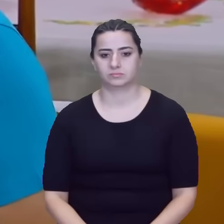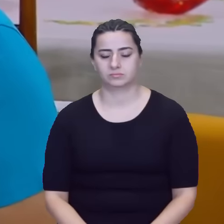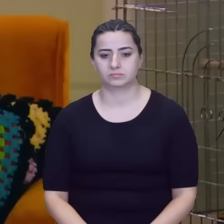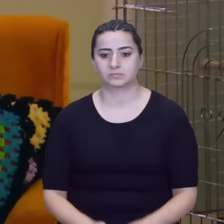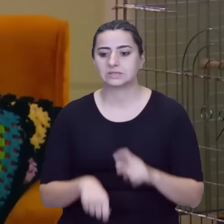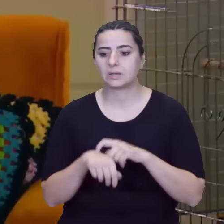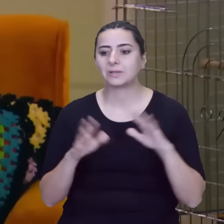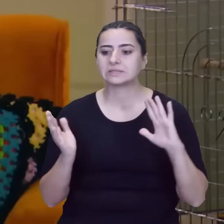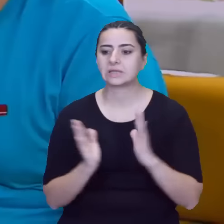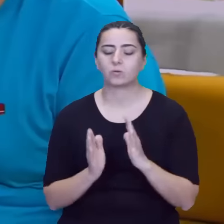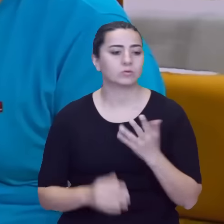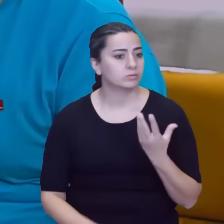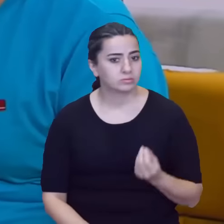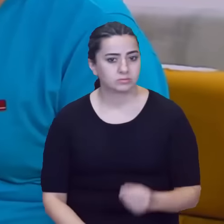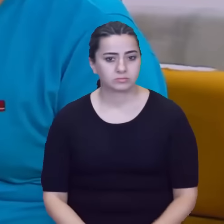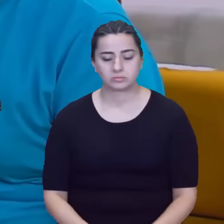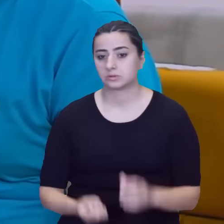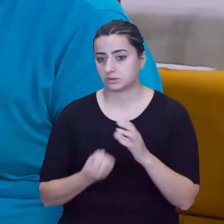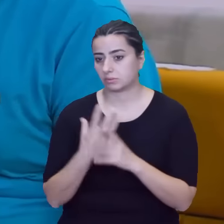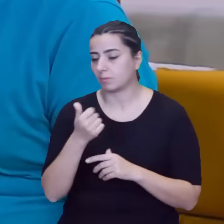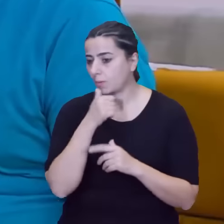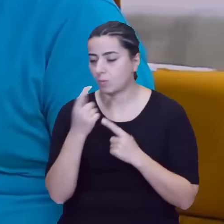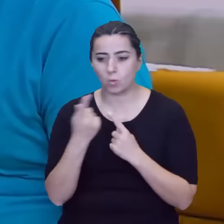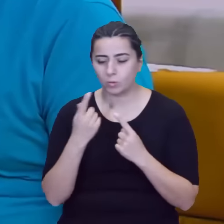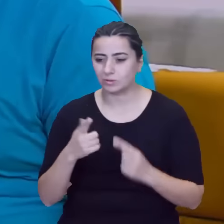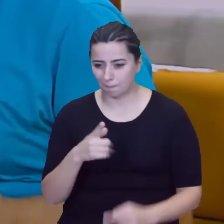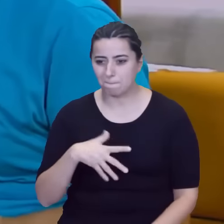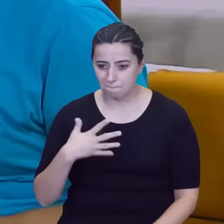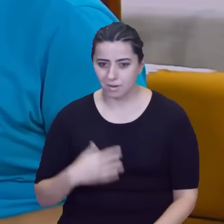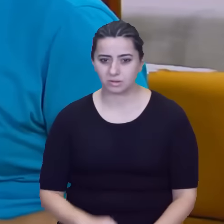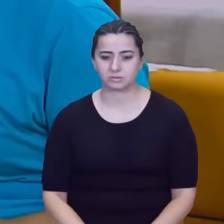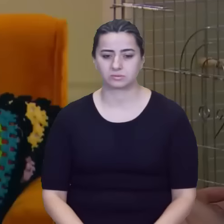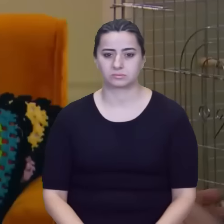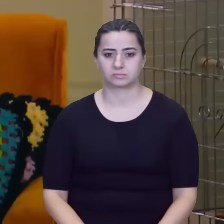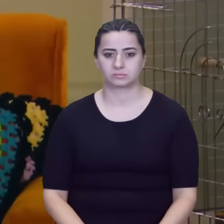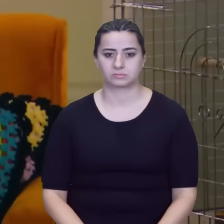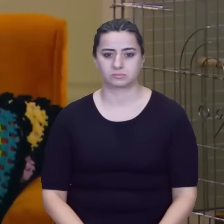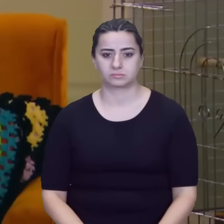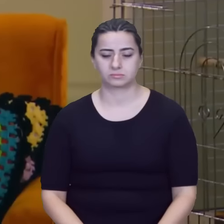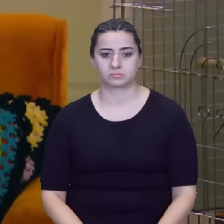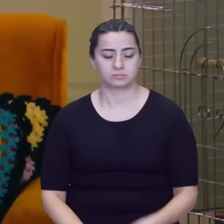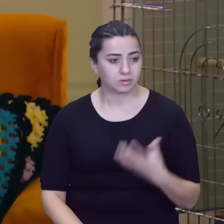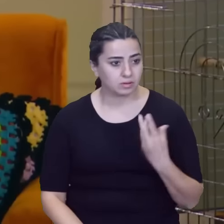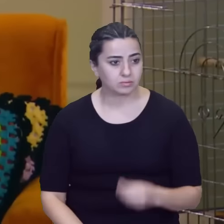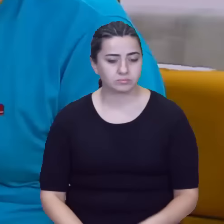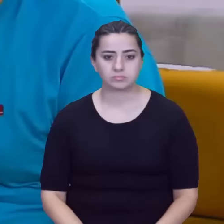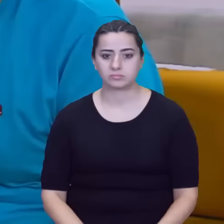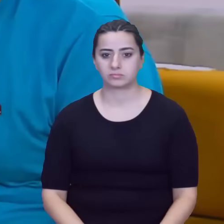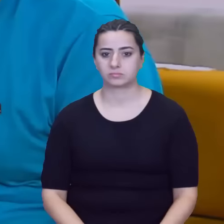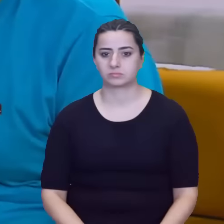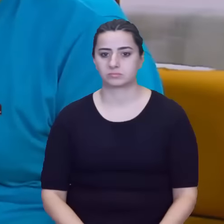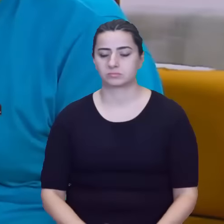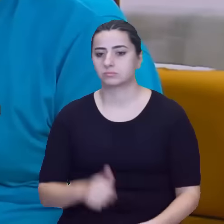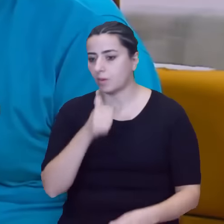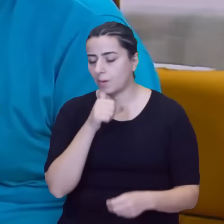zamanımız daralıyor. Ne için? Sabah babamla ne konuştuğumu merak etmiştin ya. Evet. Babam